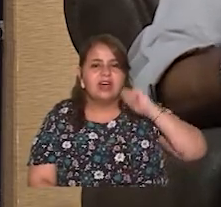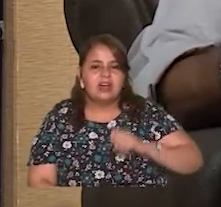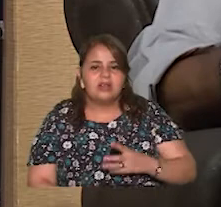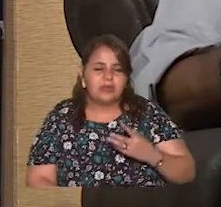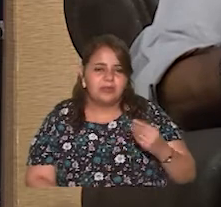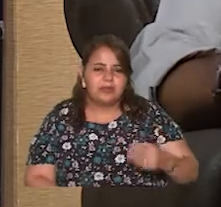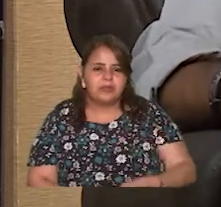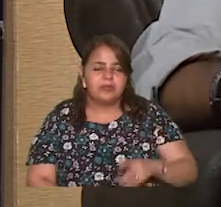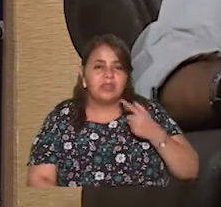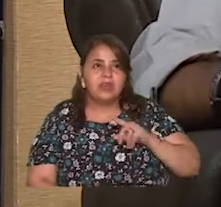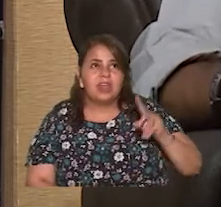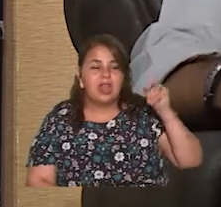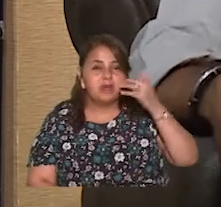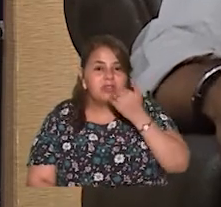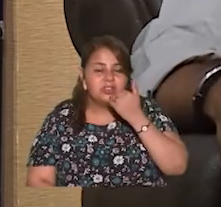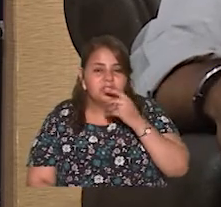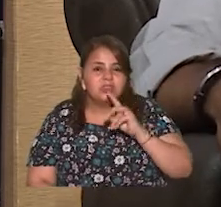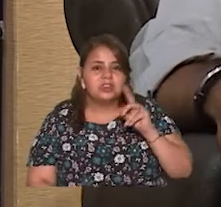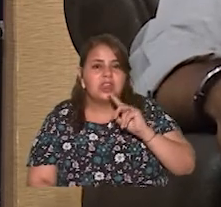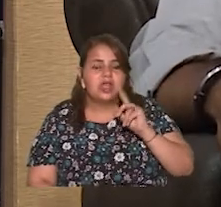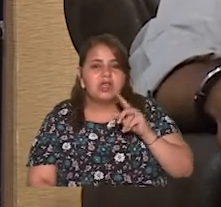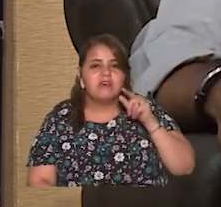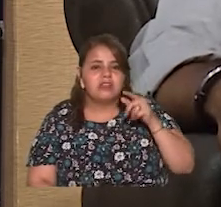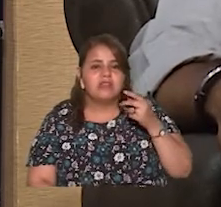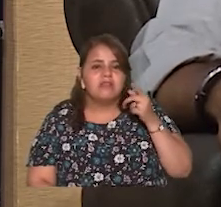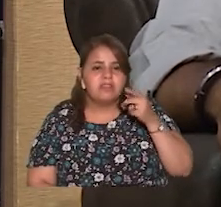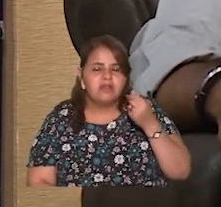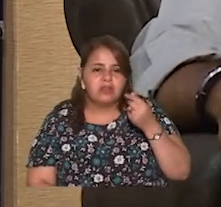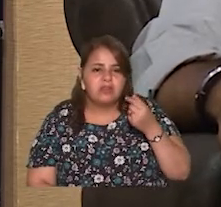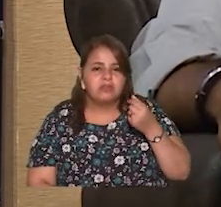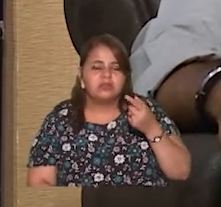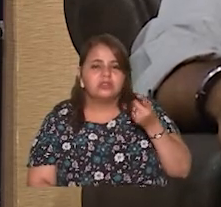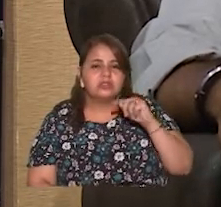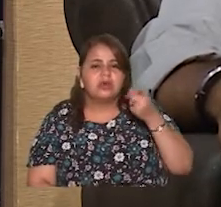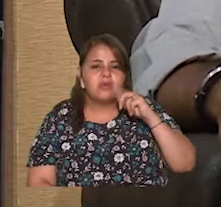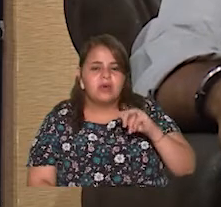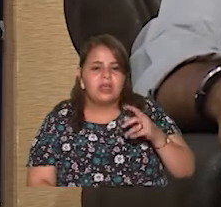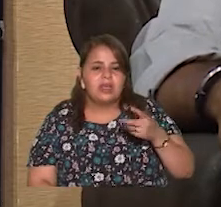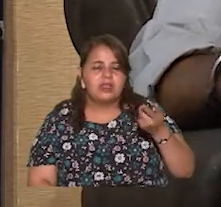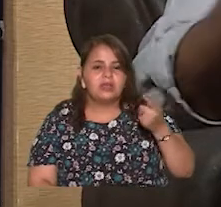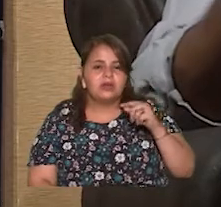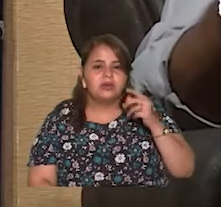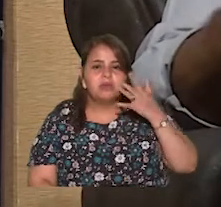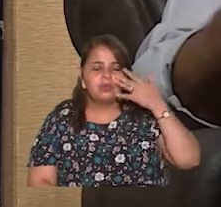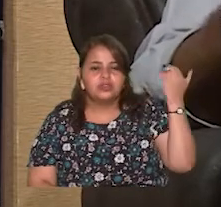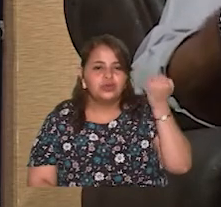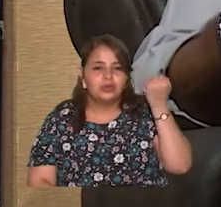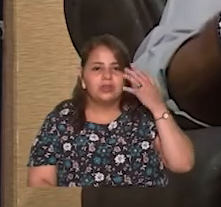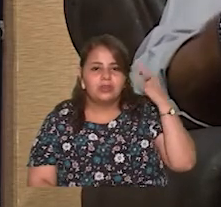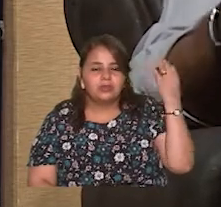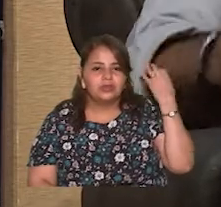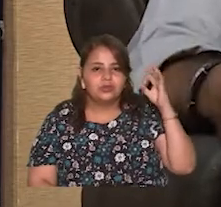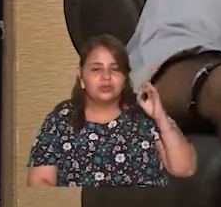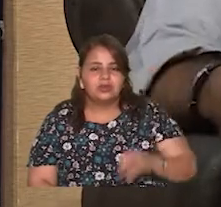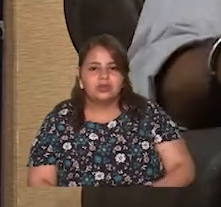احنا ما عندناش اله، بس احنا عندنا الهه وهي المال والجنس والشهره، بس الالهه بتاعتنا بتموتنا في الاخر، انما الهتكم انتم مش